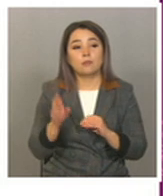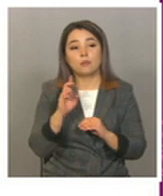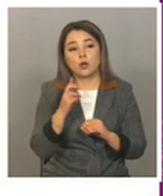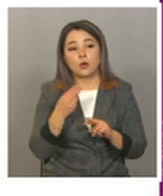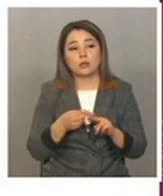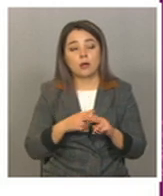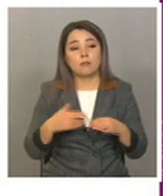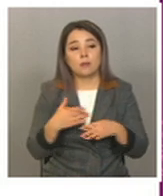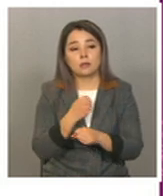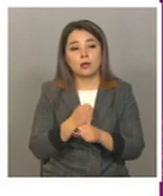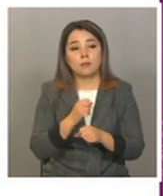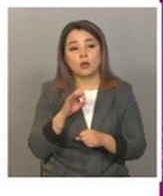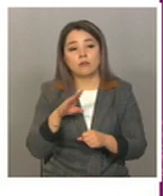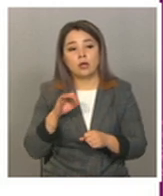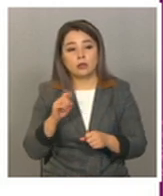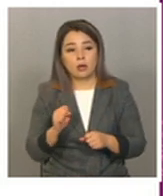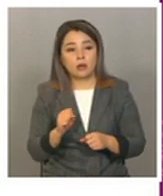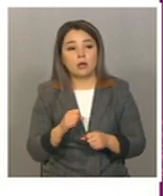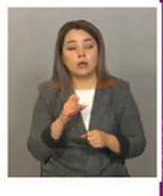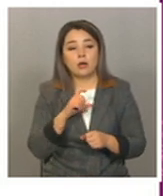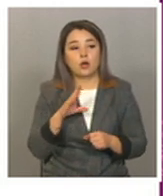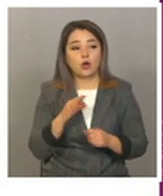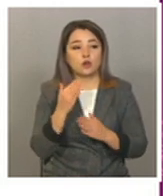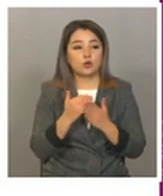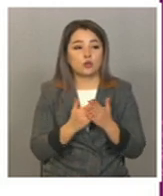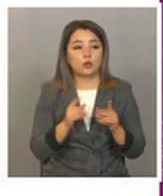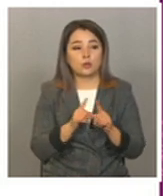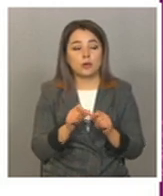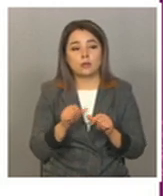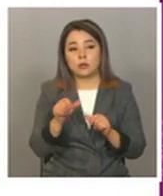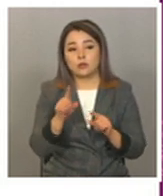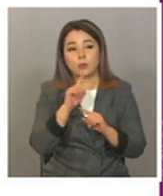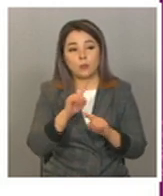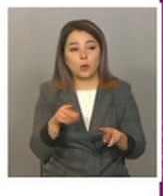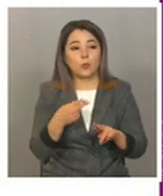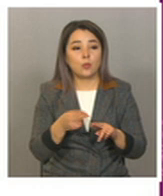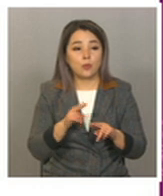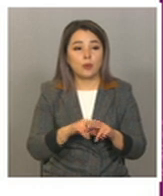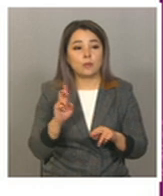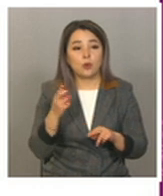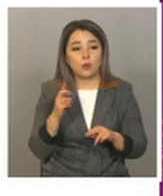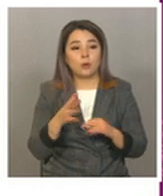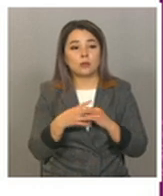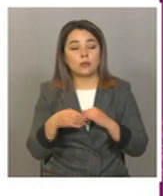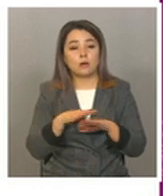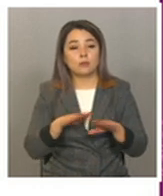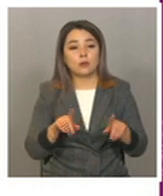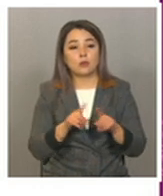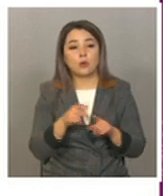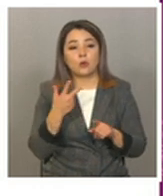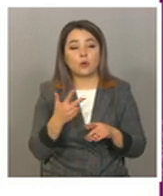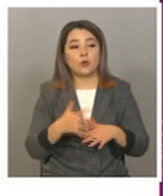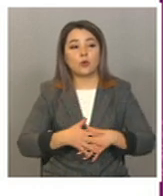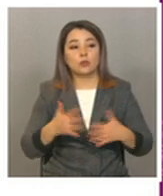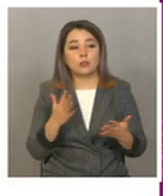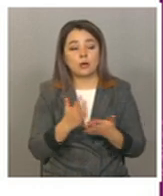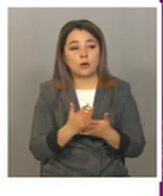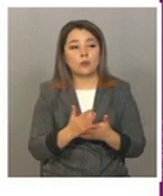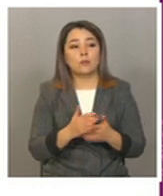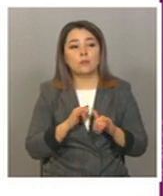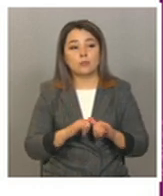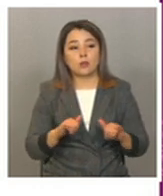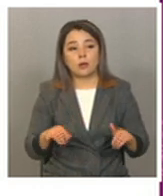процестер биосфера мен экожүйелерден тыс жүрмейді. Осыдан биоалуан түрліктің үш үлкен бұтағы